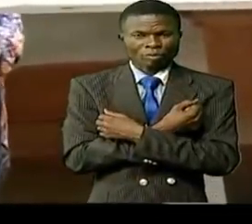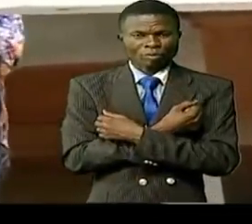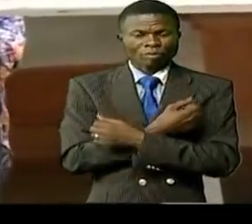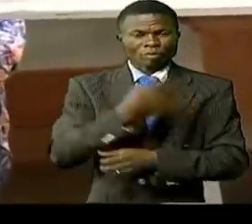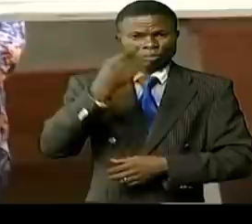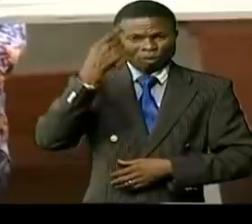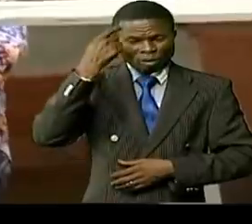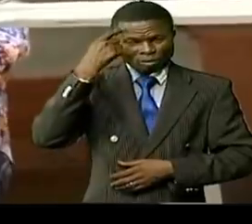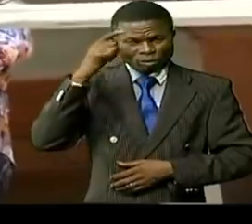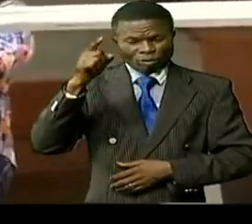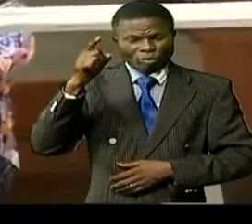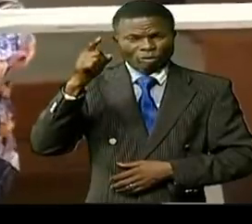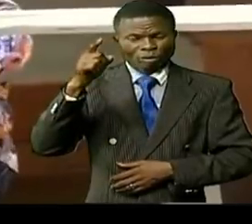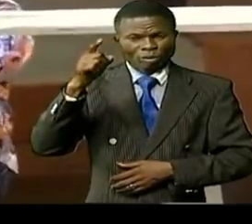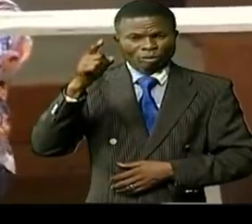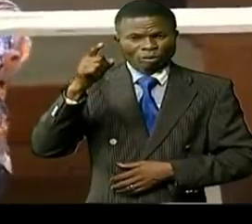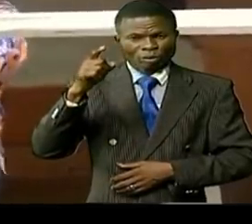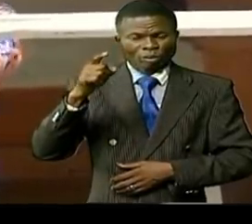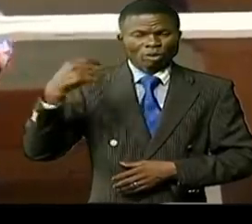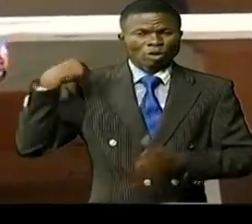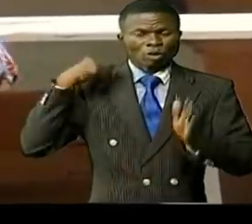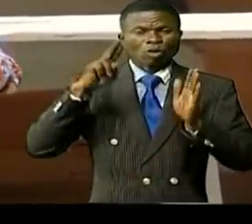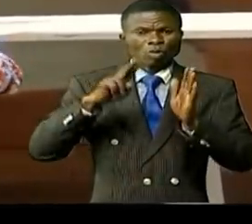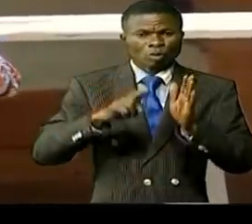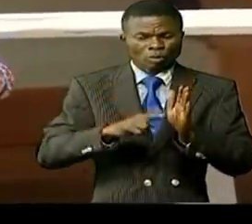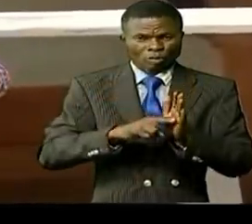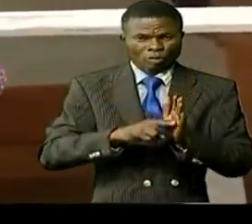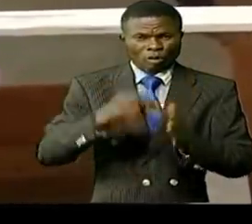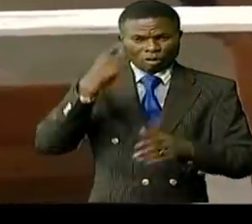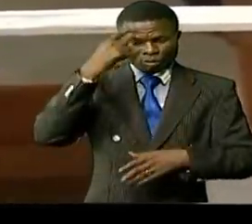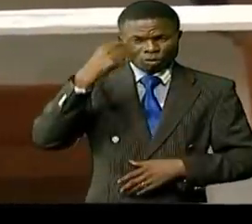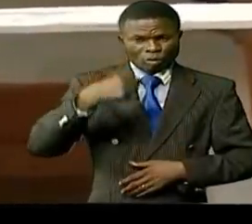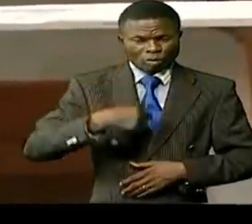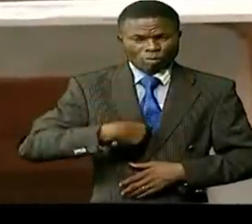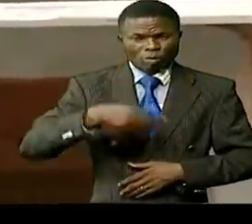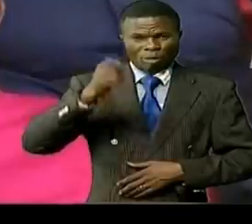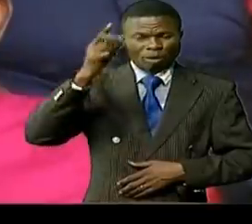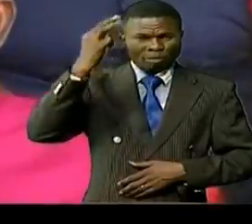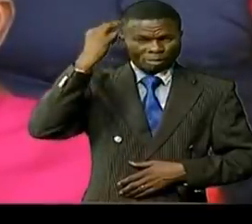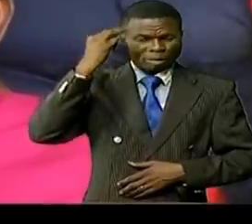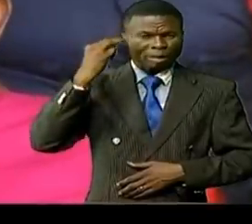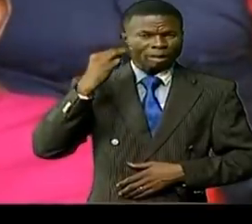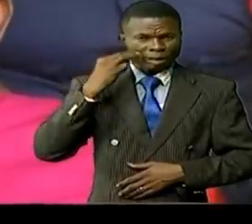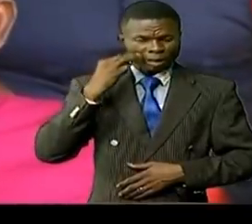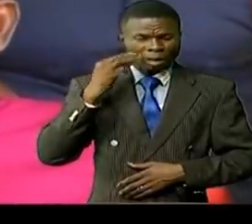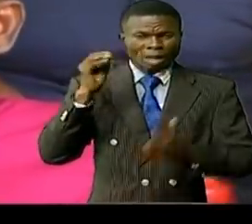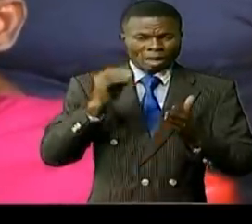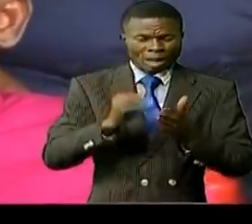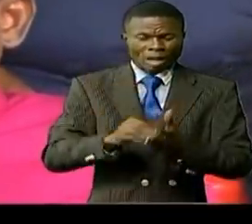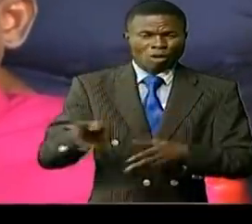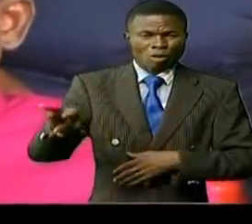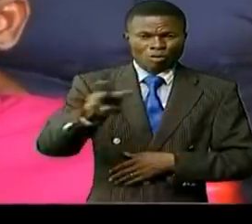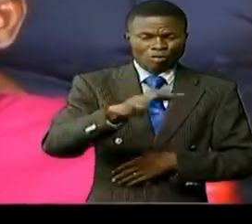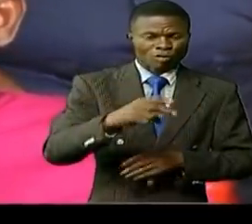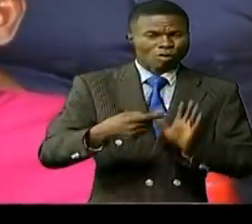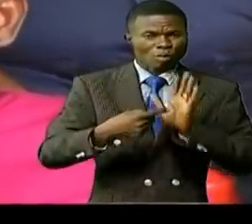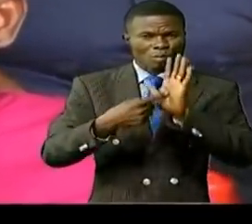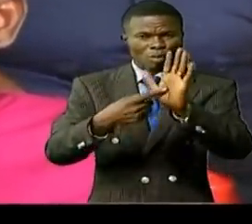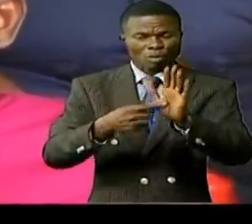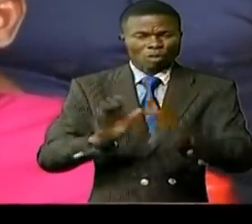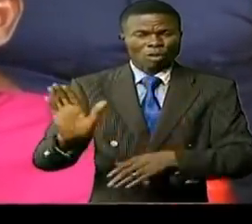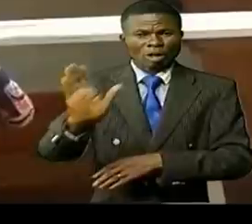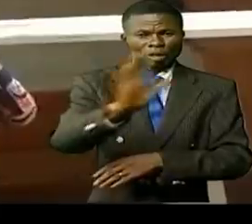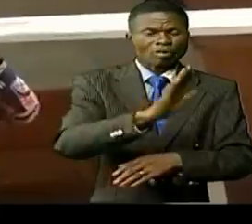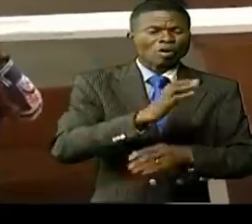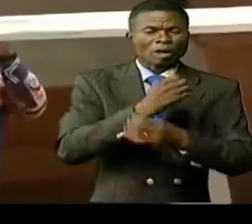Epaï gouvernement Nabino, Epaï Yangaï, Premier ministre. Le Bolakisi Pe,